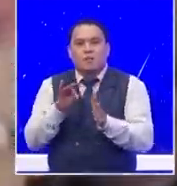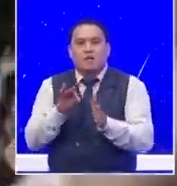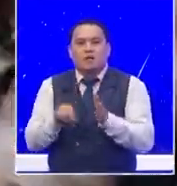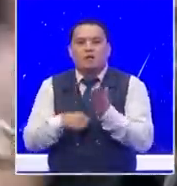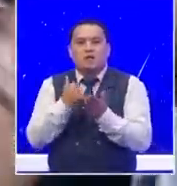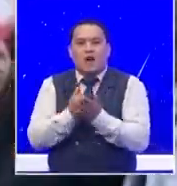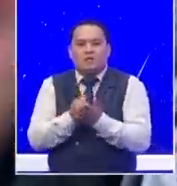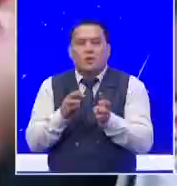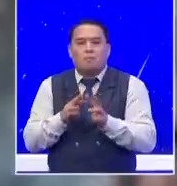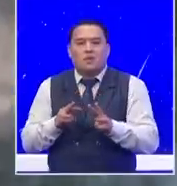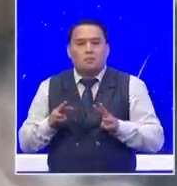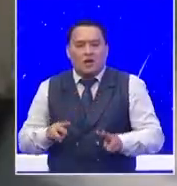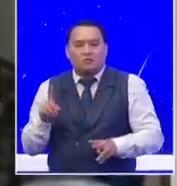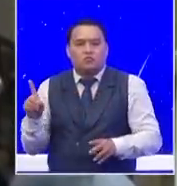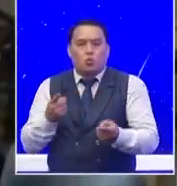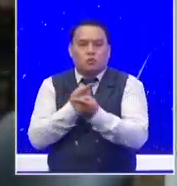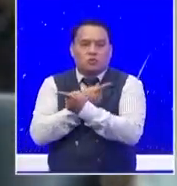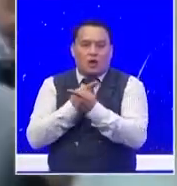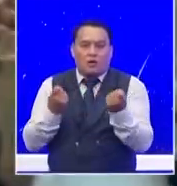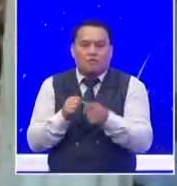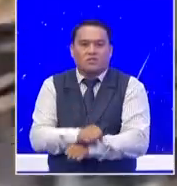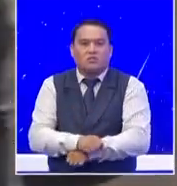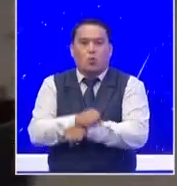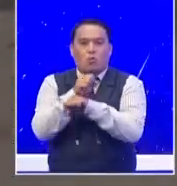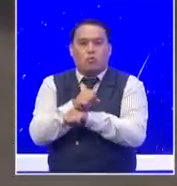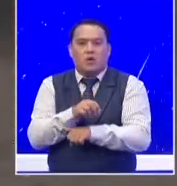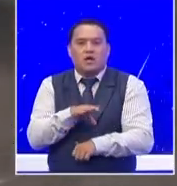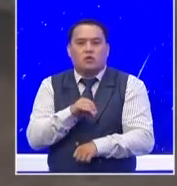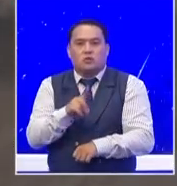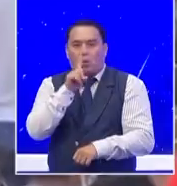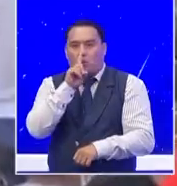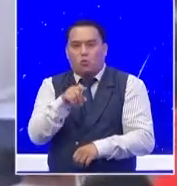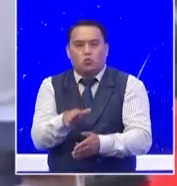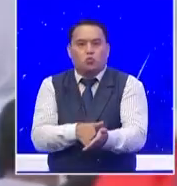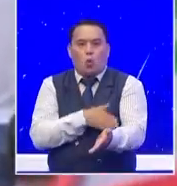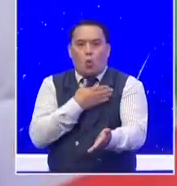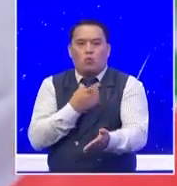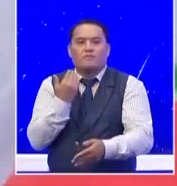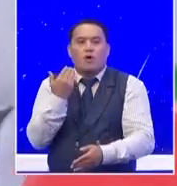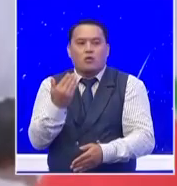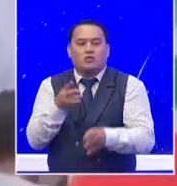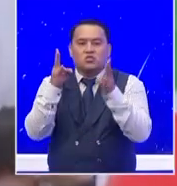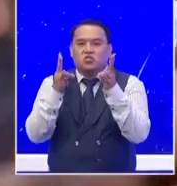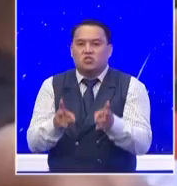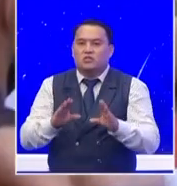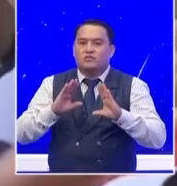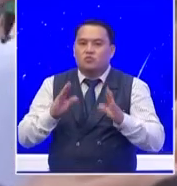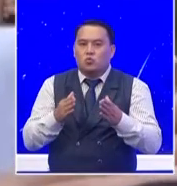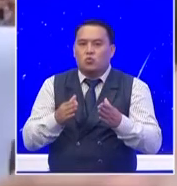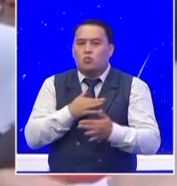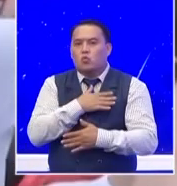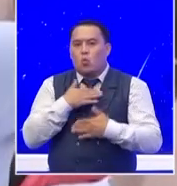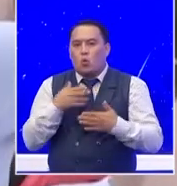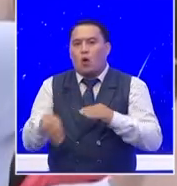Премьер также сообщил, что расследование взрыва в порту Бейрута не будет долгим. По его словам, произошедшее стало результатом